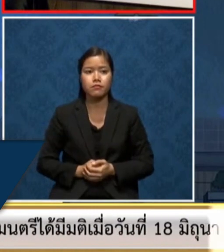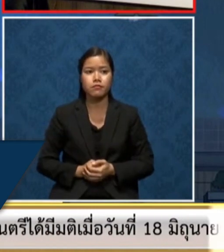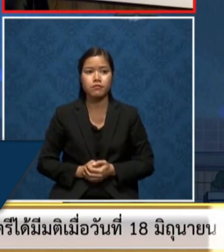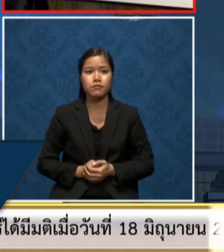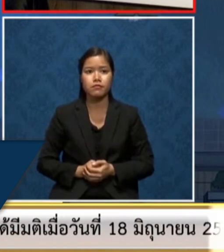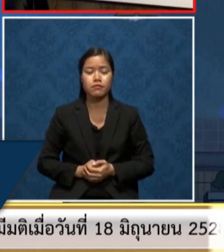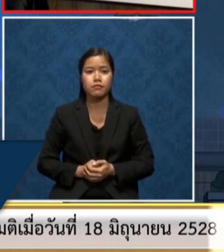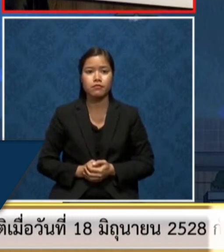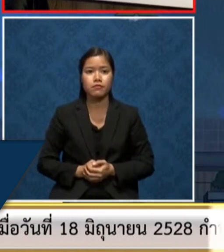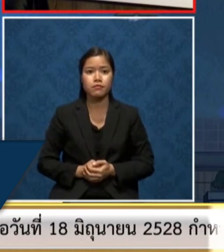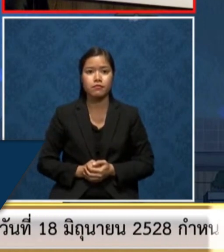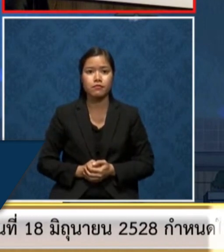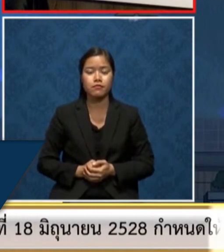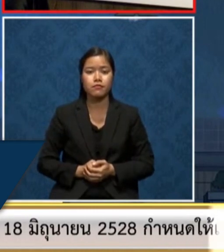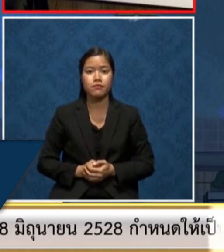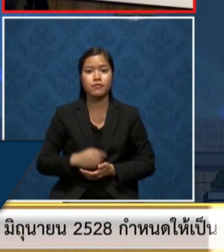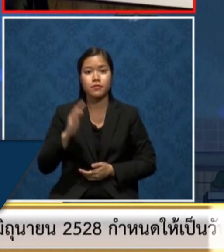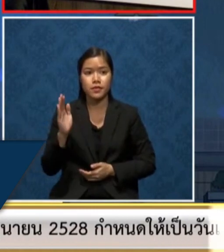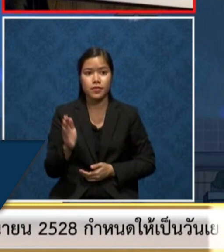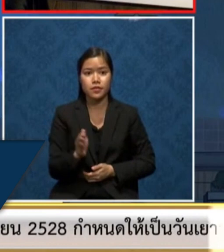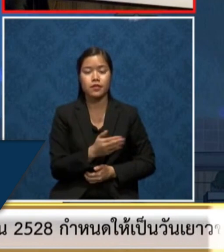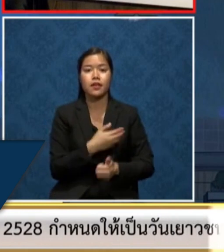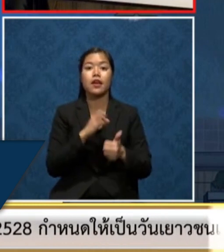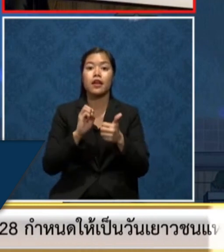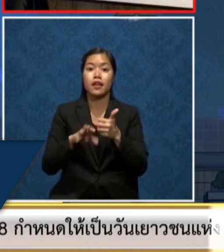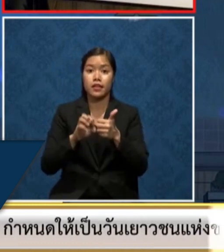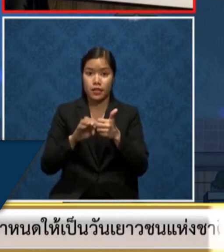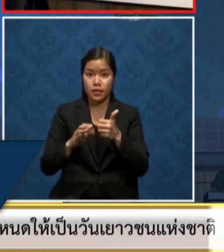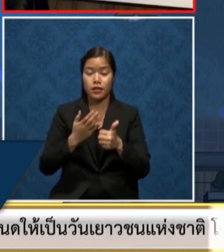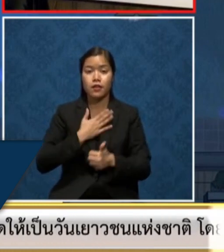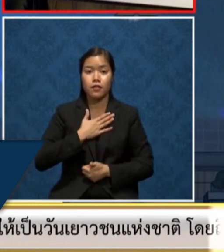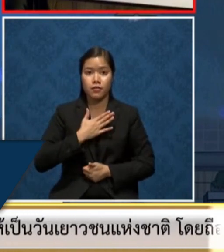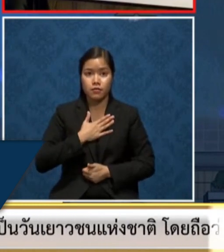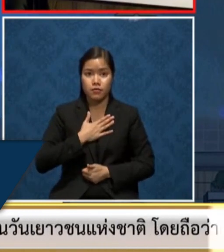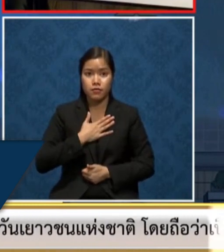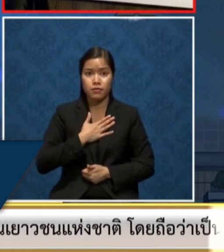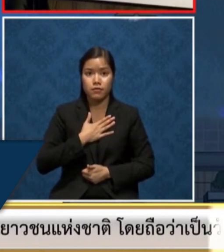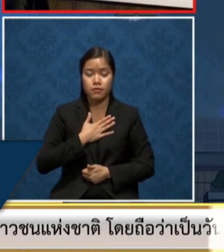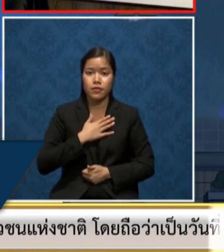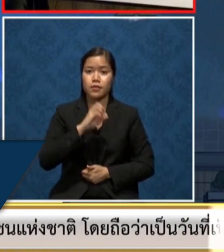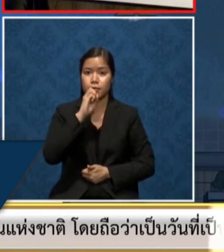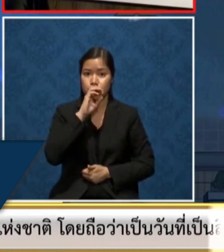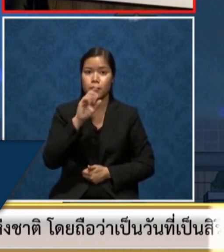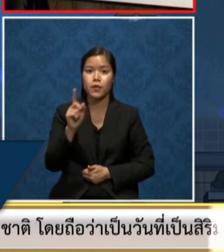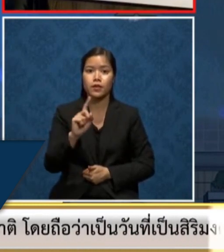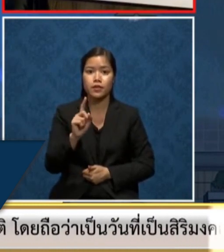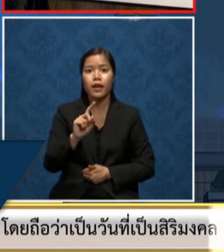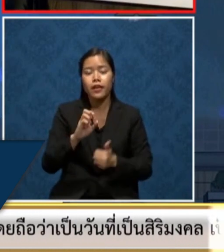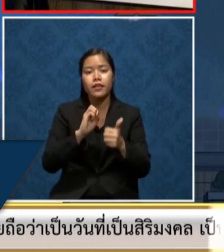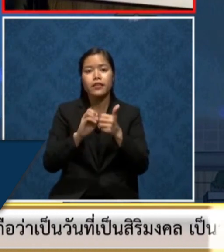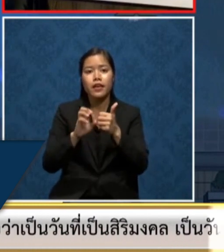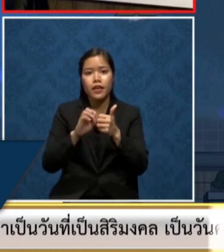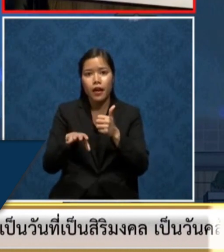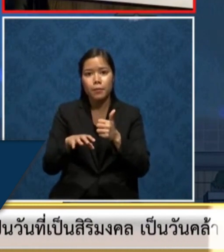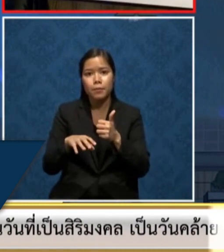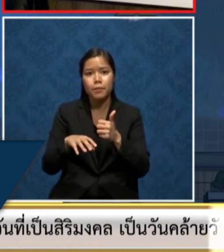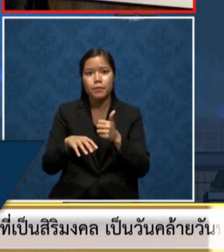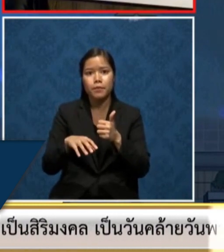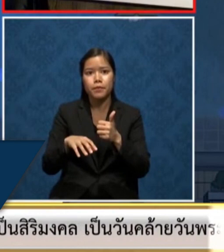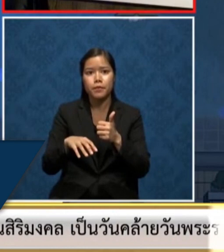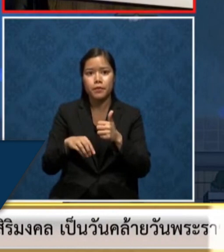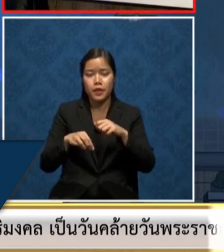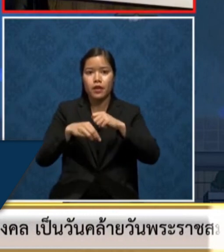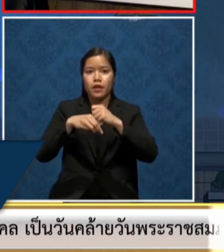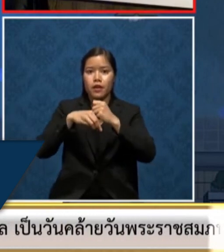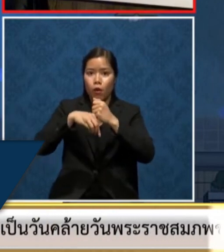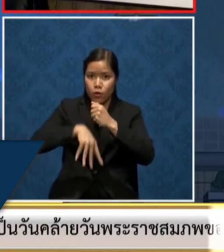อยากจะให้ดูต่ไป ข้อเสนอแ่ดของดิฉันเองที่จะอยากจะเสนอ ก็คอ อยากให้มการปรบโครงสรางไทยเวอ